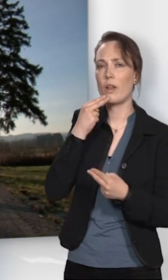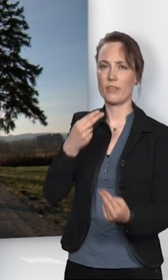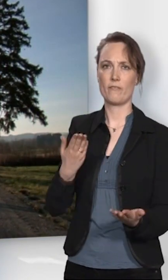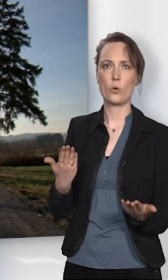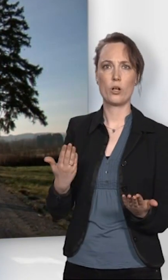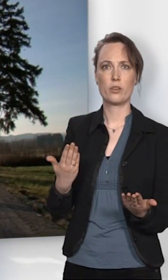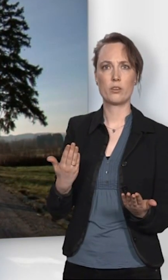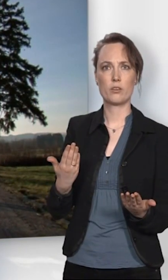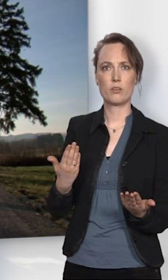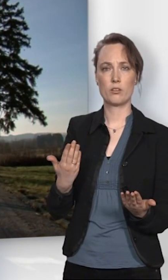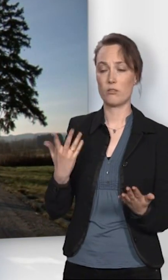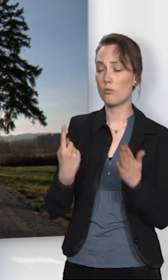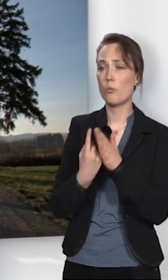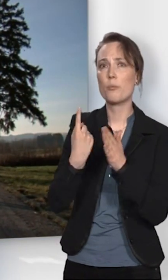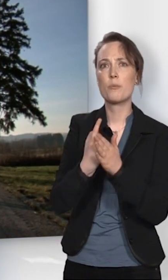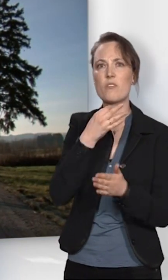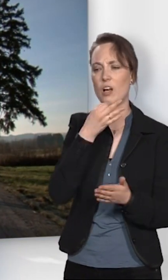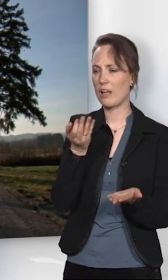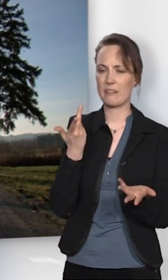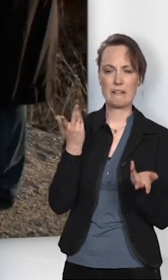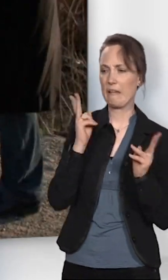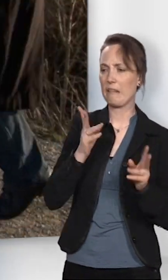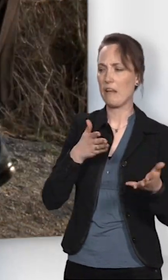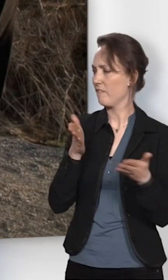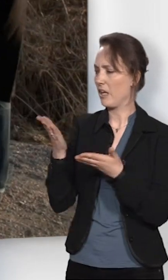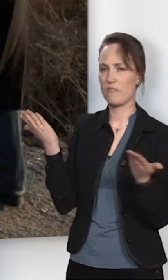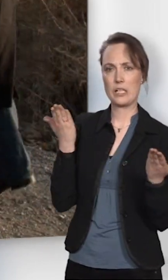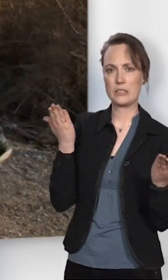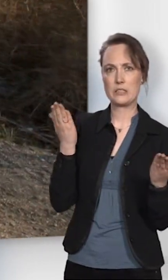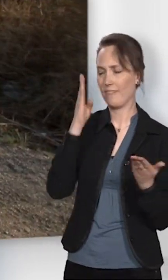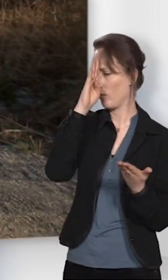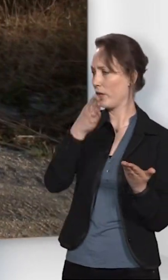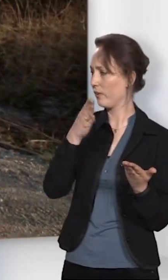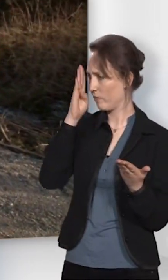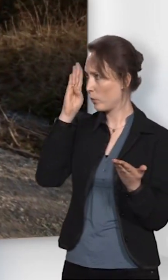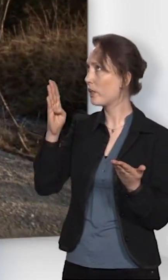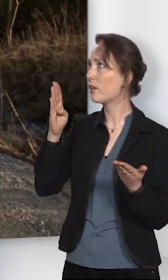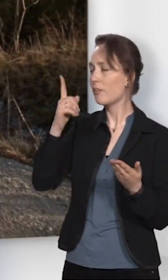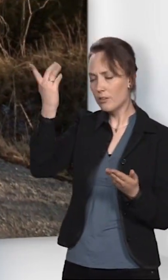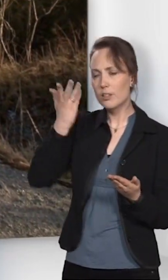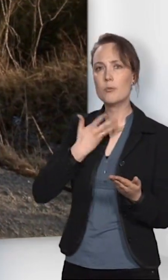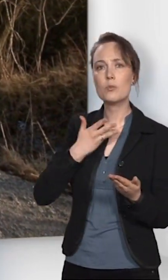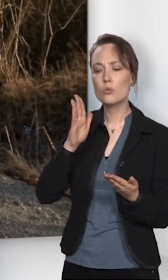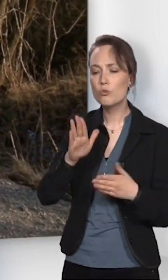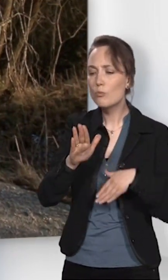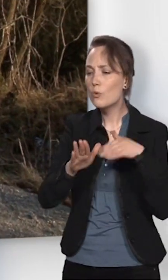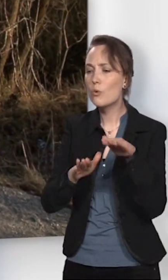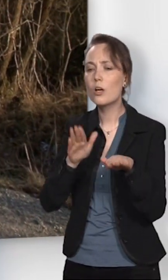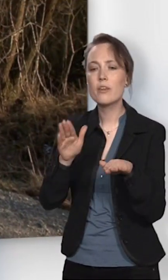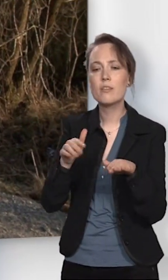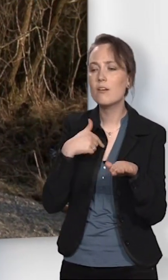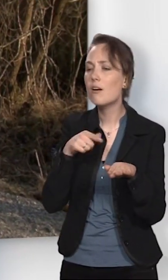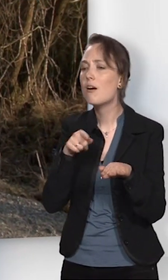Da werden Fragen kommen, was ist der richtige Weg, wohin soll es gehen? Dann lässt er mich Spuren entdecken, die